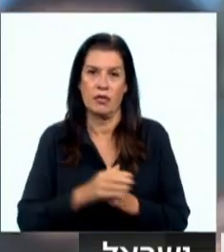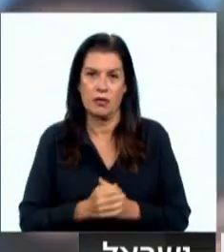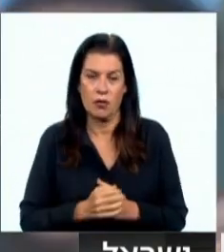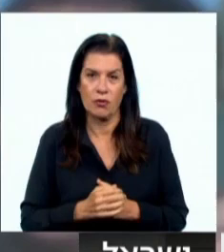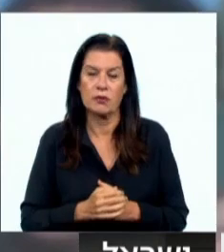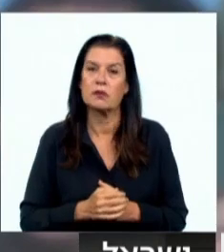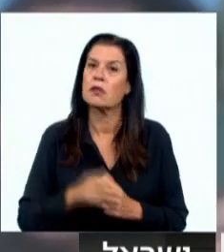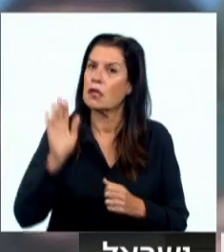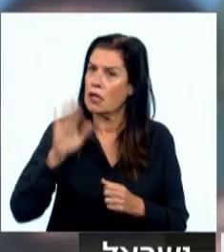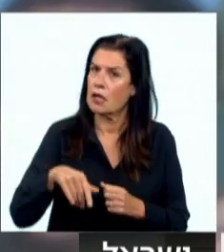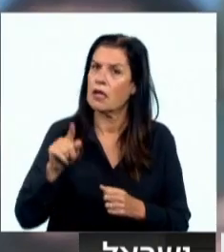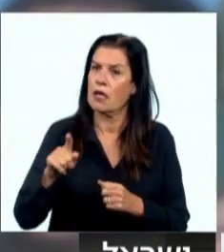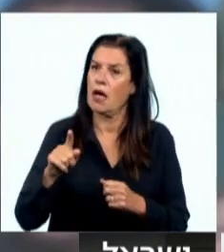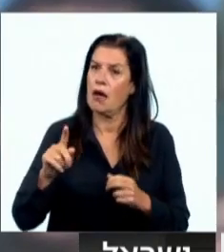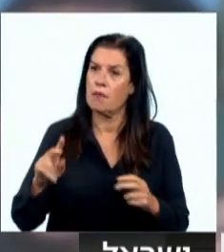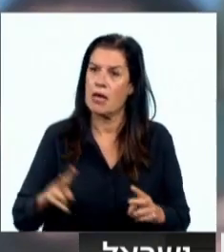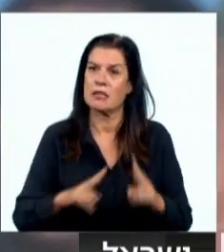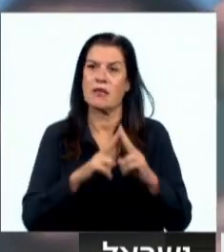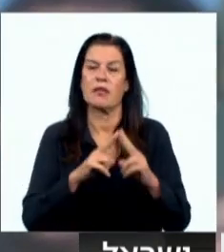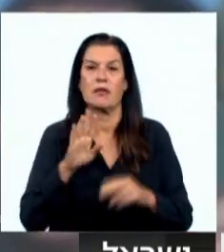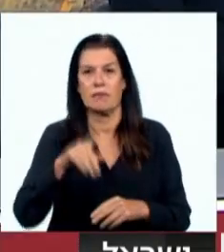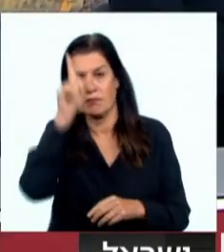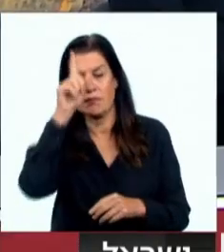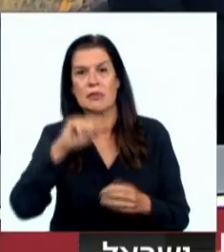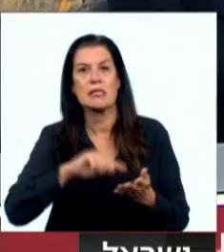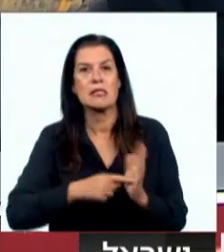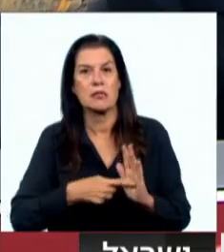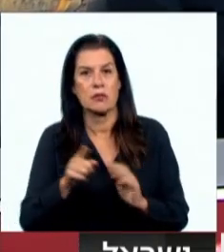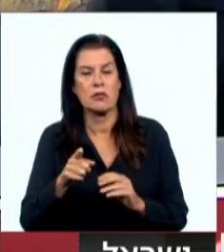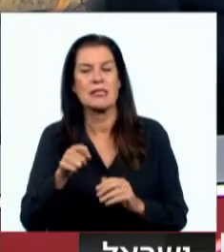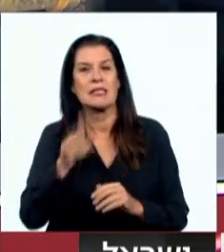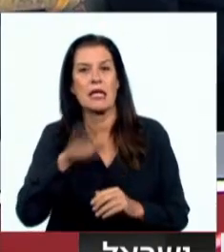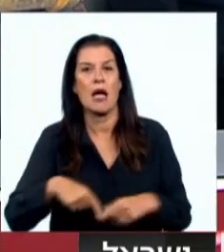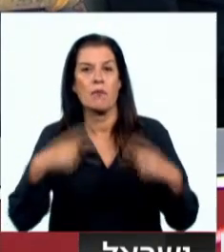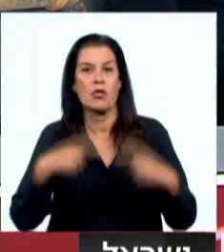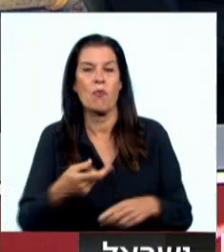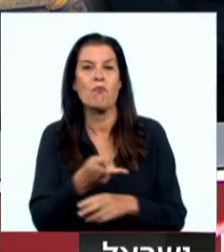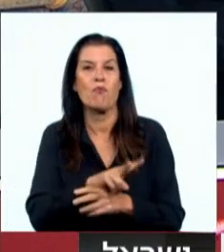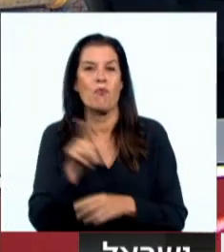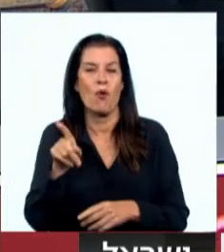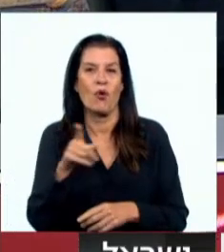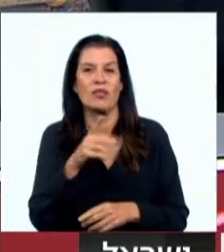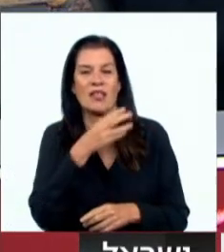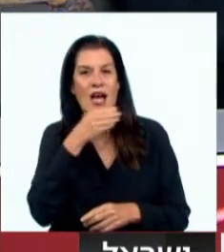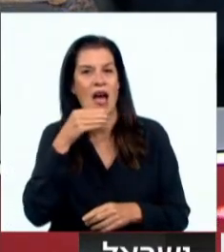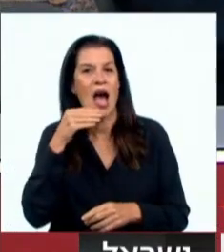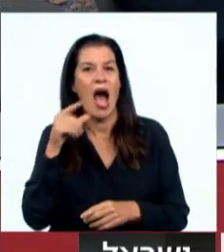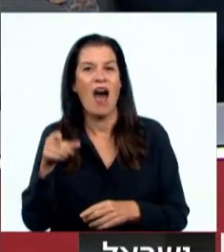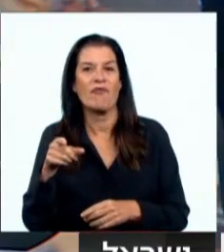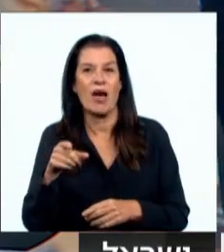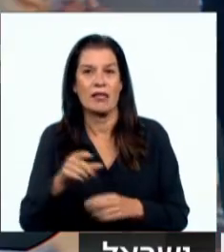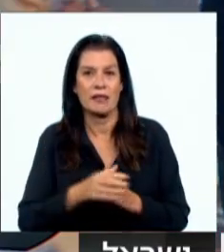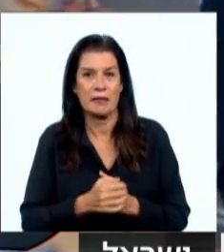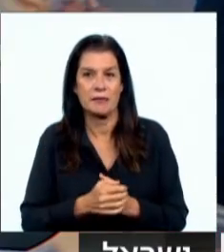הגרמנים מציינים את סיום מלחמת העולם הראשון. חברים, תודה רבה. אגב, זה גם יום מות ערפאת. פלג, תודה רבה שבאתם. 11 בנובמבר, בשעה